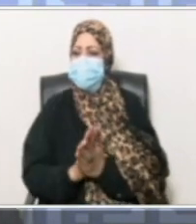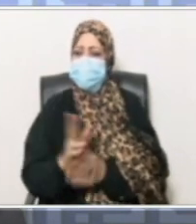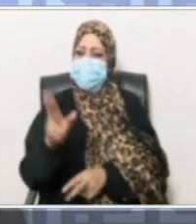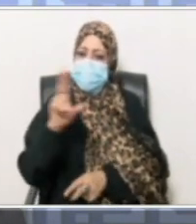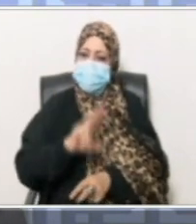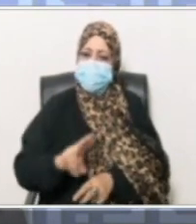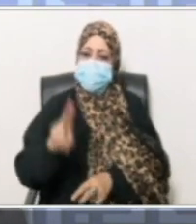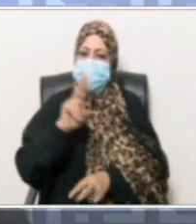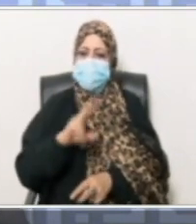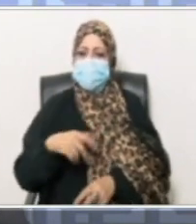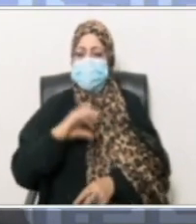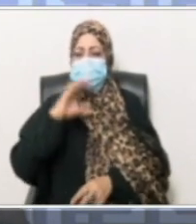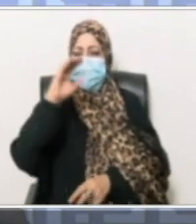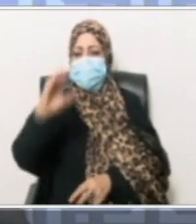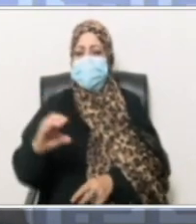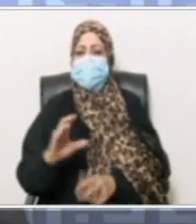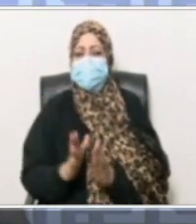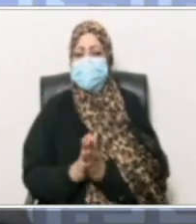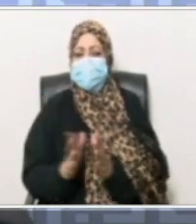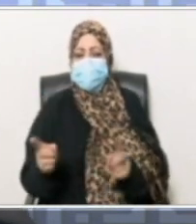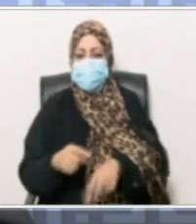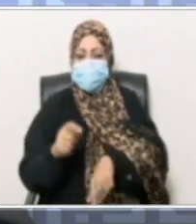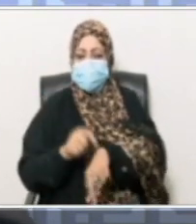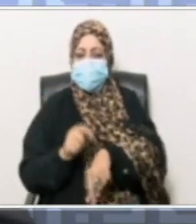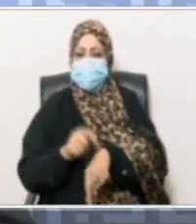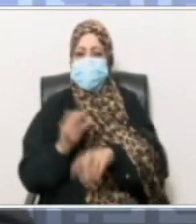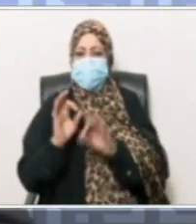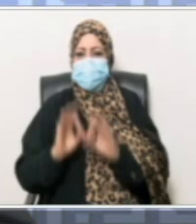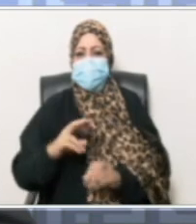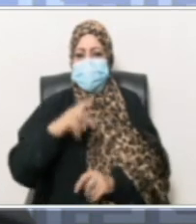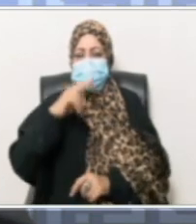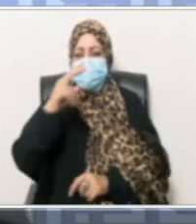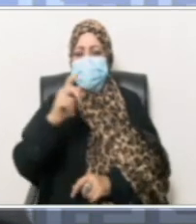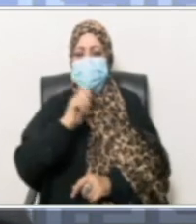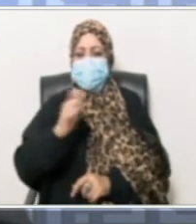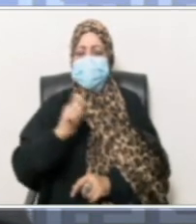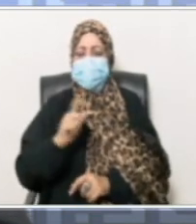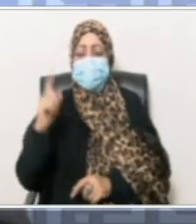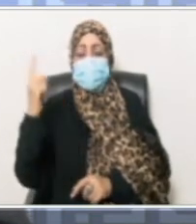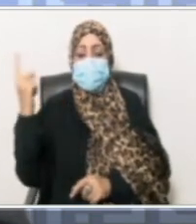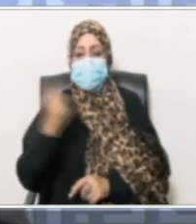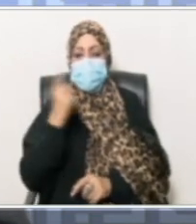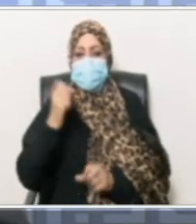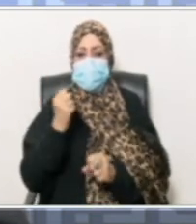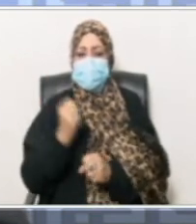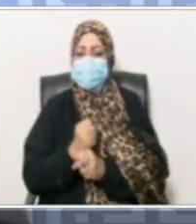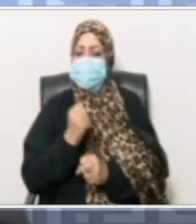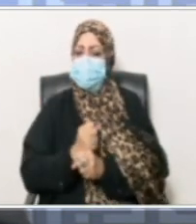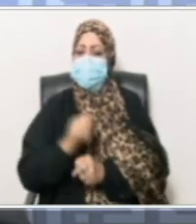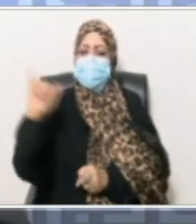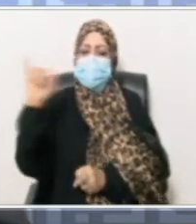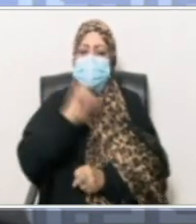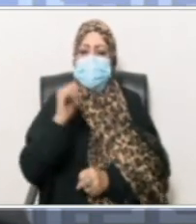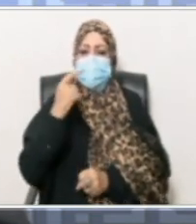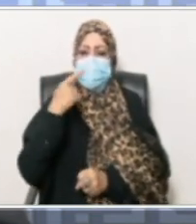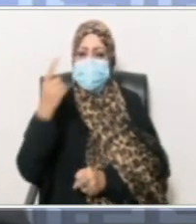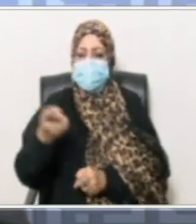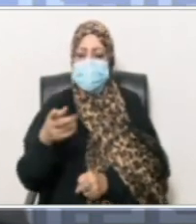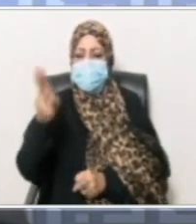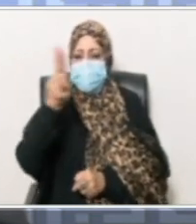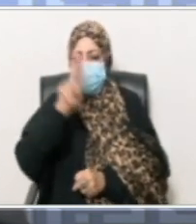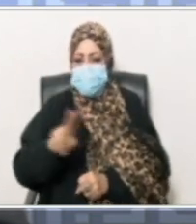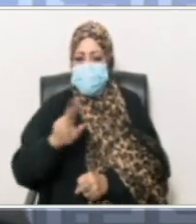فالخطب جلل والأمر عظيم، ولعل الأسئلة تقدم الأهم فالأهم، وليعذرني